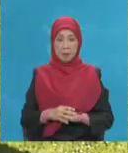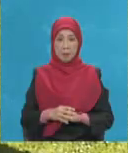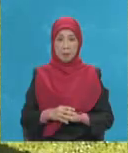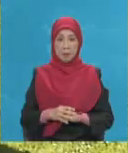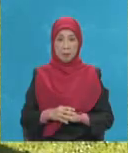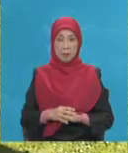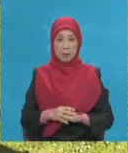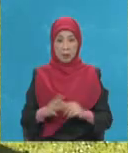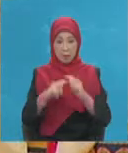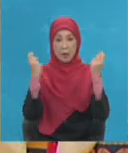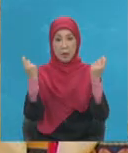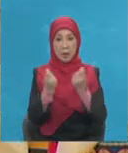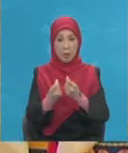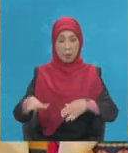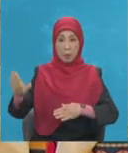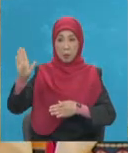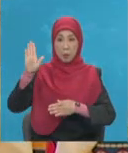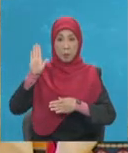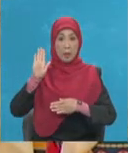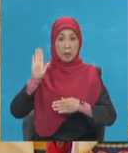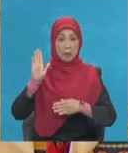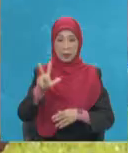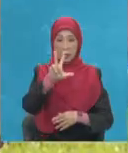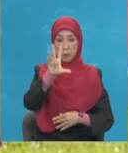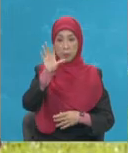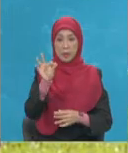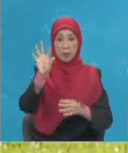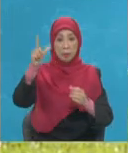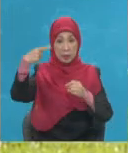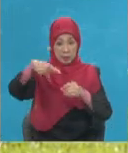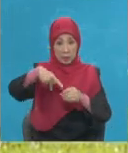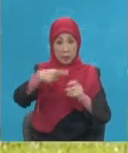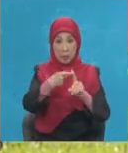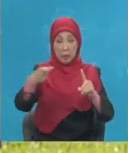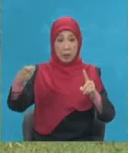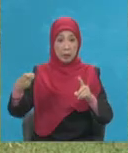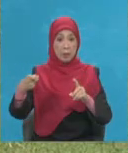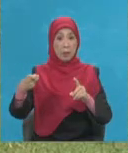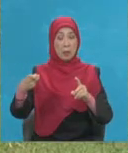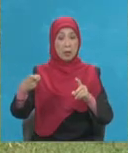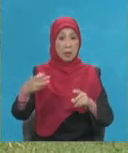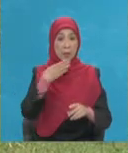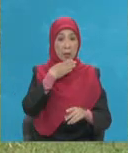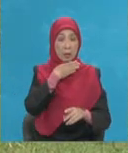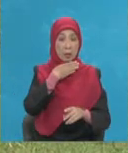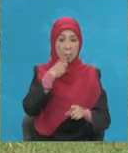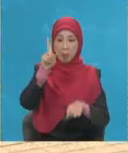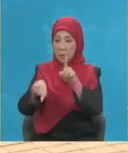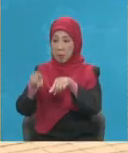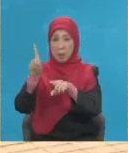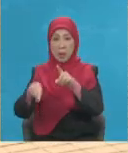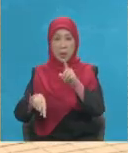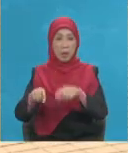Bismillahirrahmanirrahim. Pasukan pembaca ikrar seramai 39 peserta terdiri daripada belia dengan pelbagai